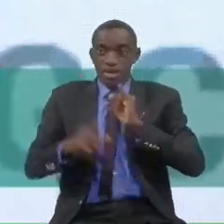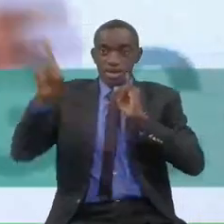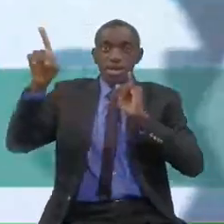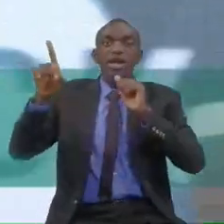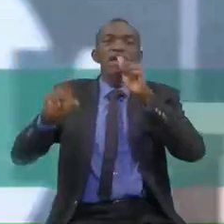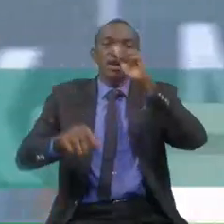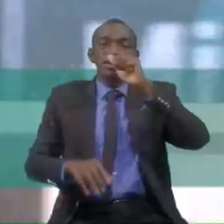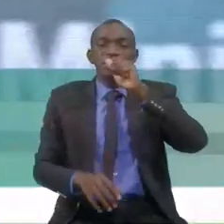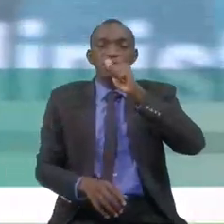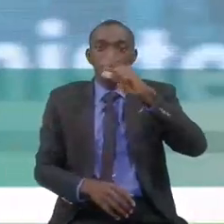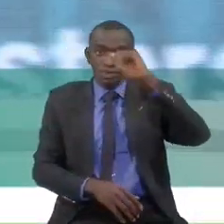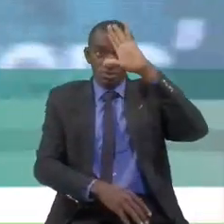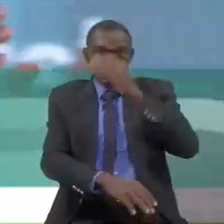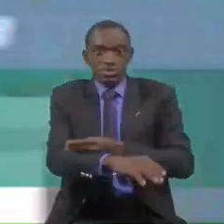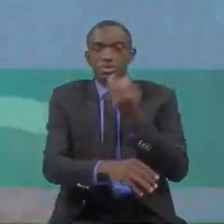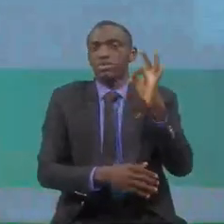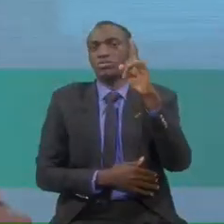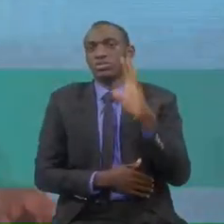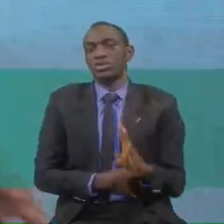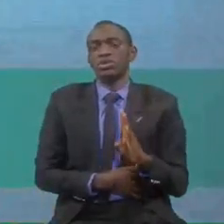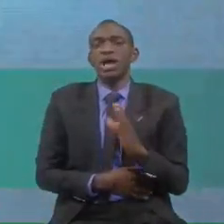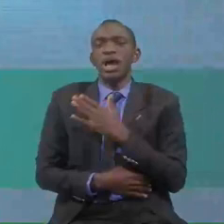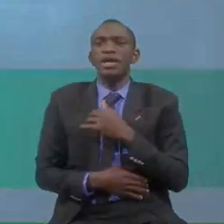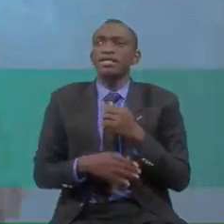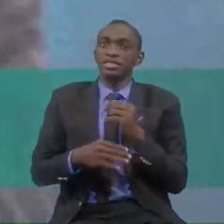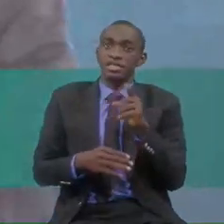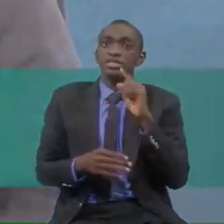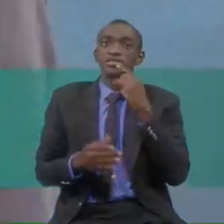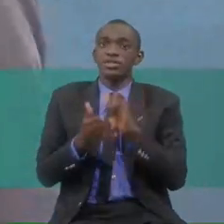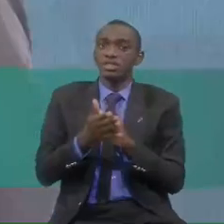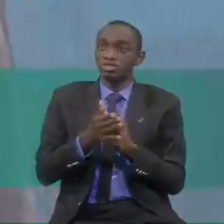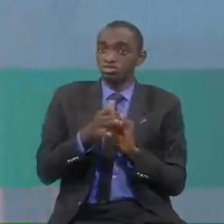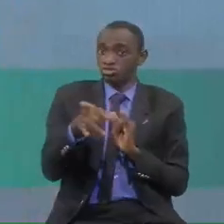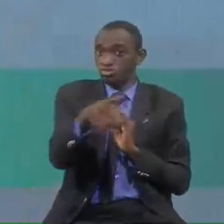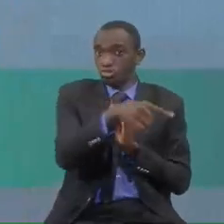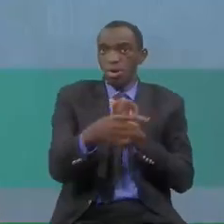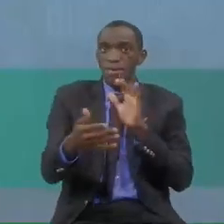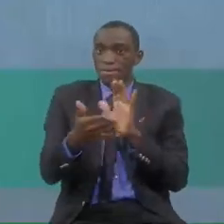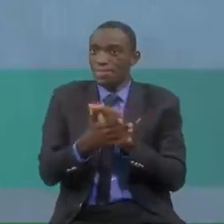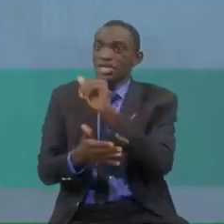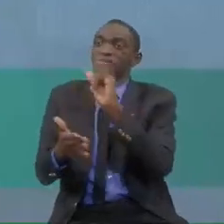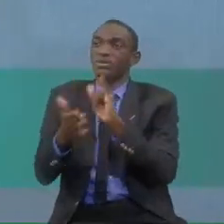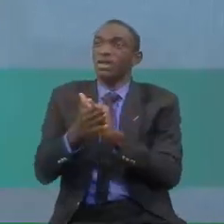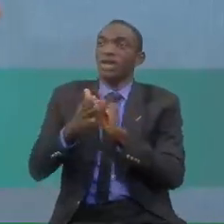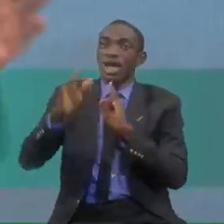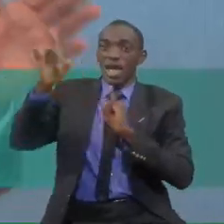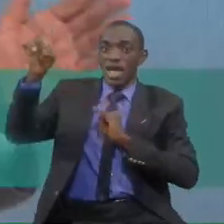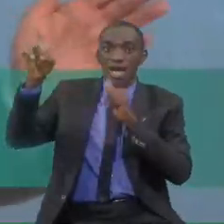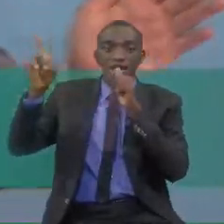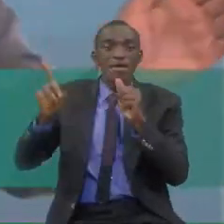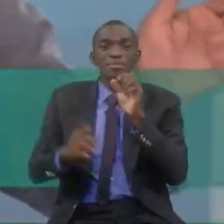de Dieu. Et si vous ne croyez pas que je le suis, vous ne serez pas sauvés.